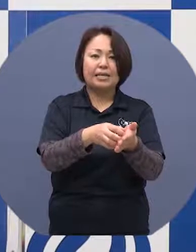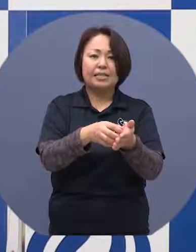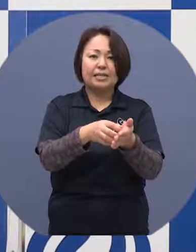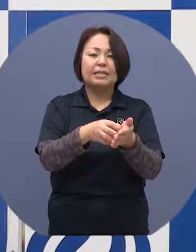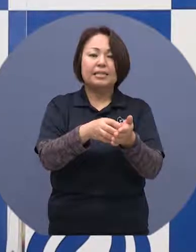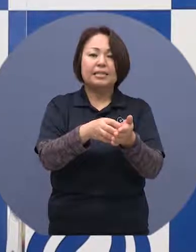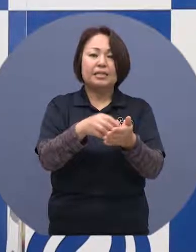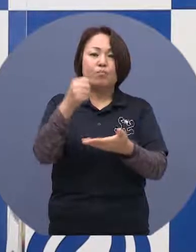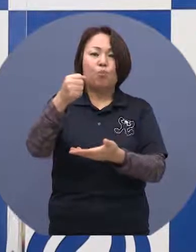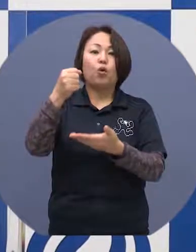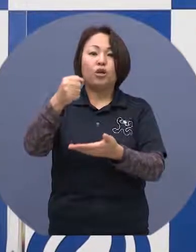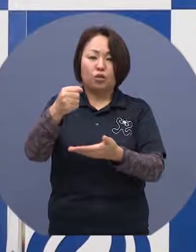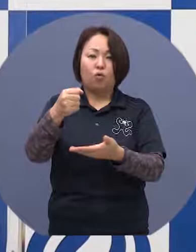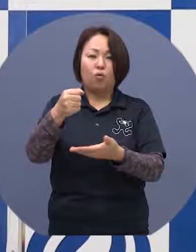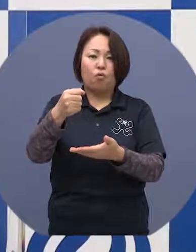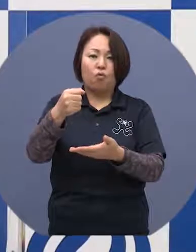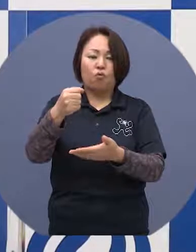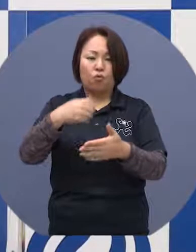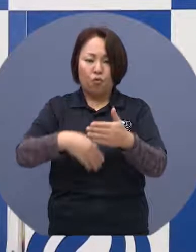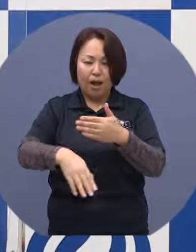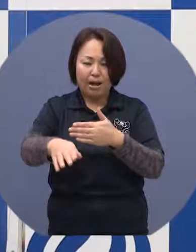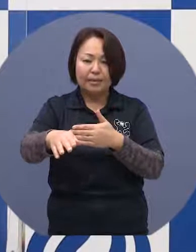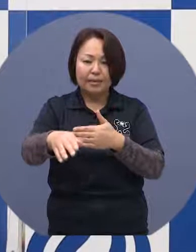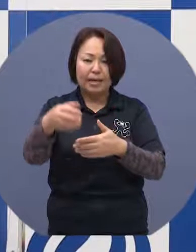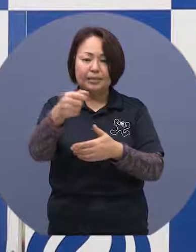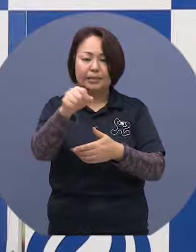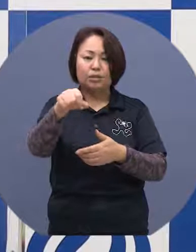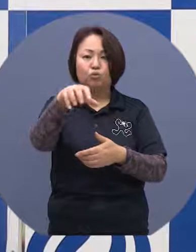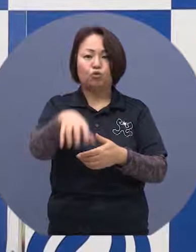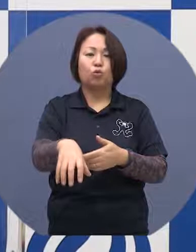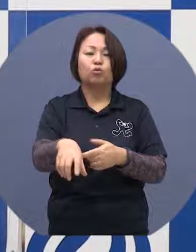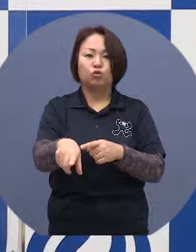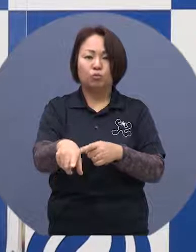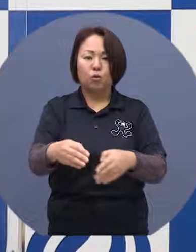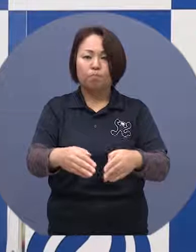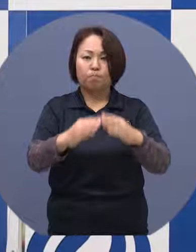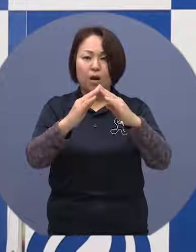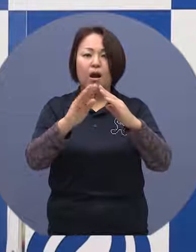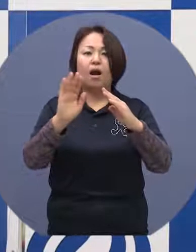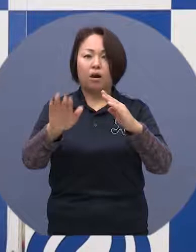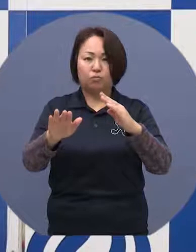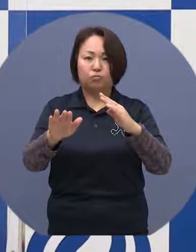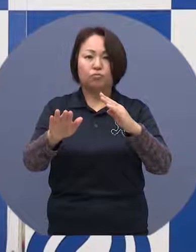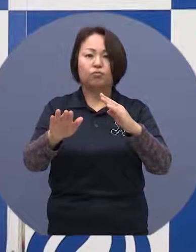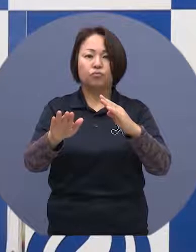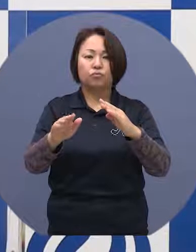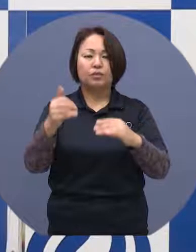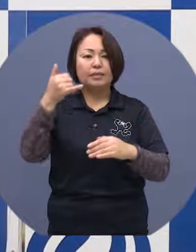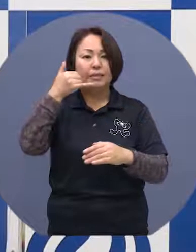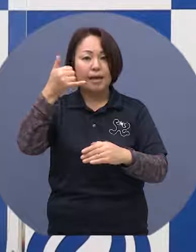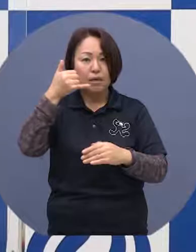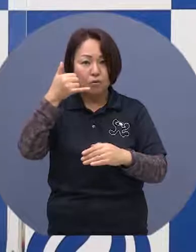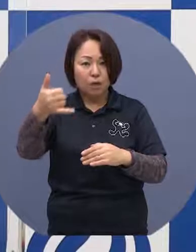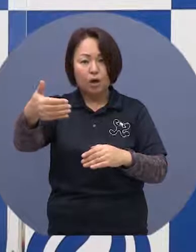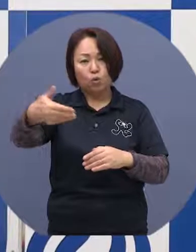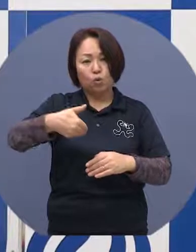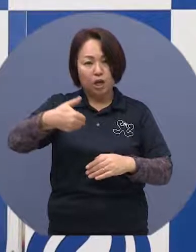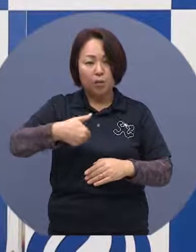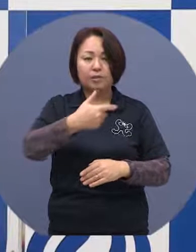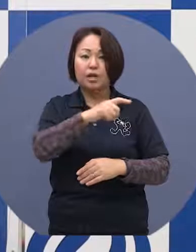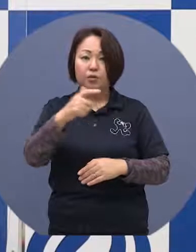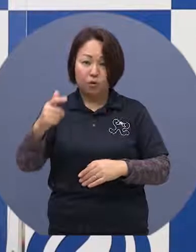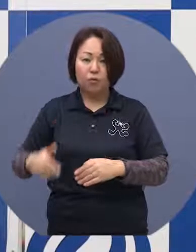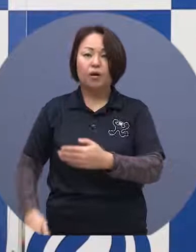ポイント還元尽力も設置をさせていただいておりますで電話番号が076411